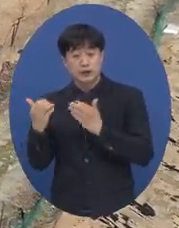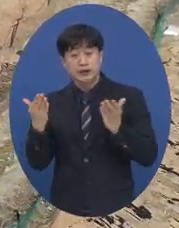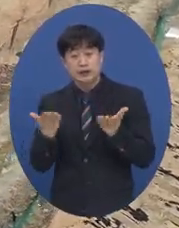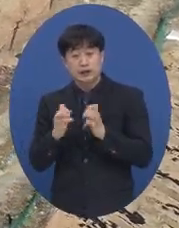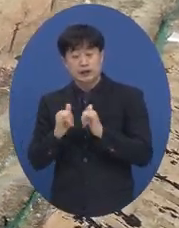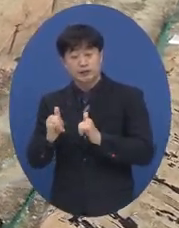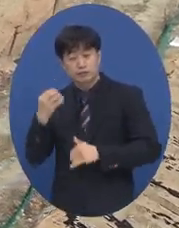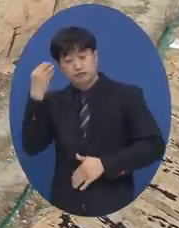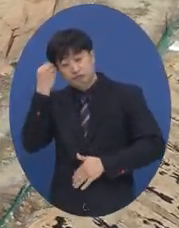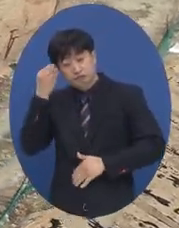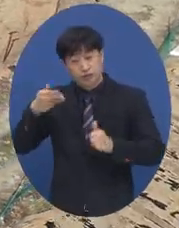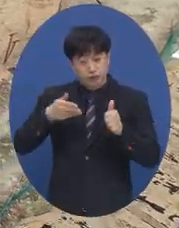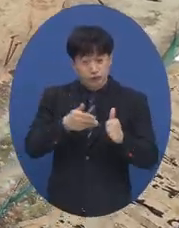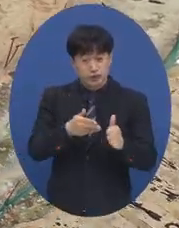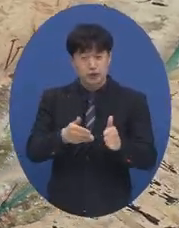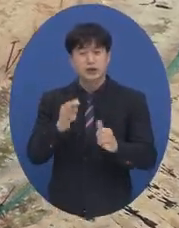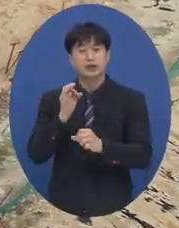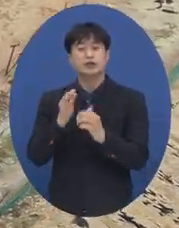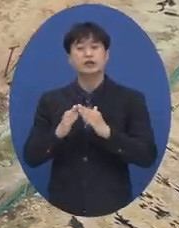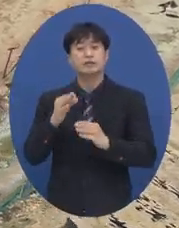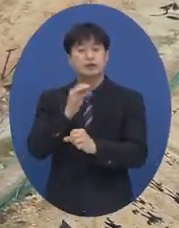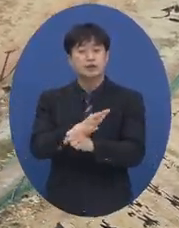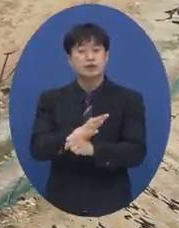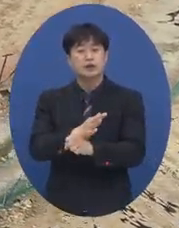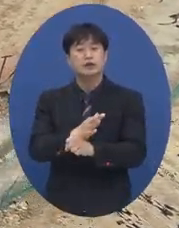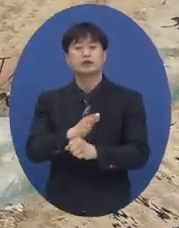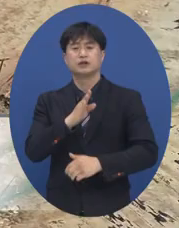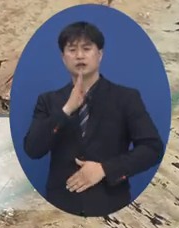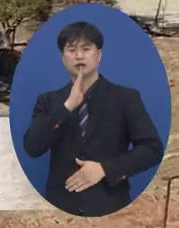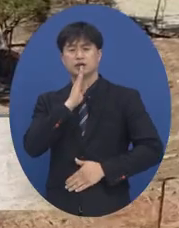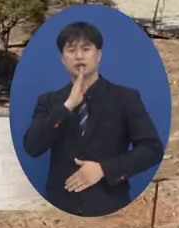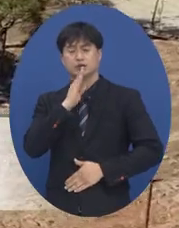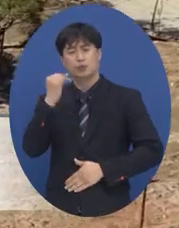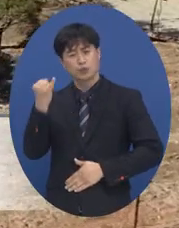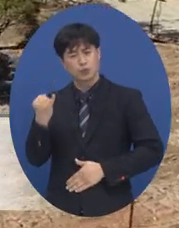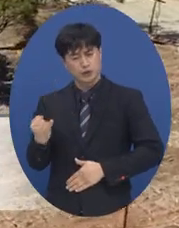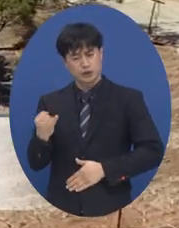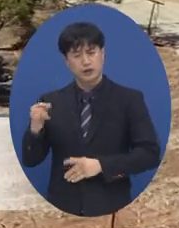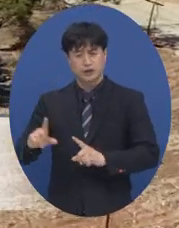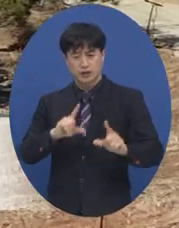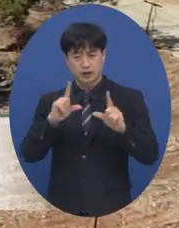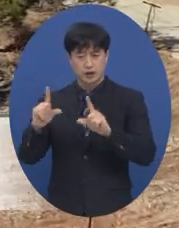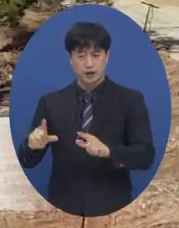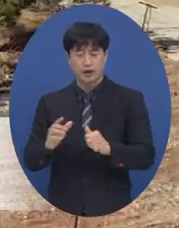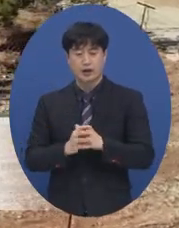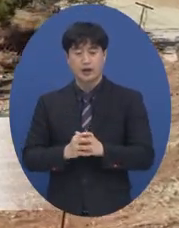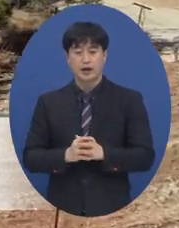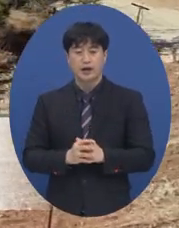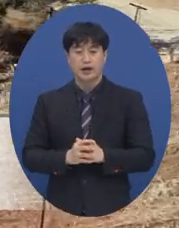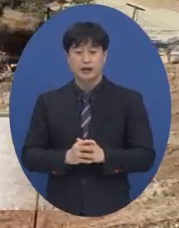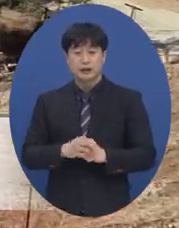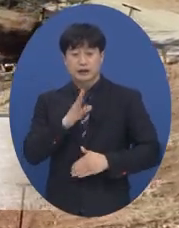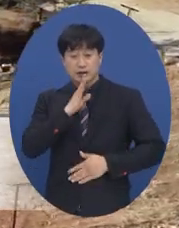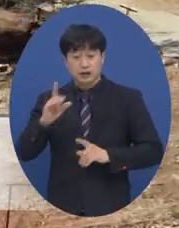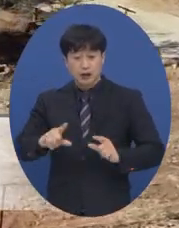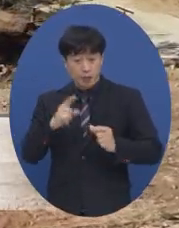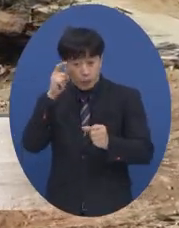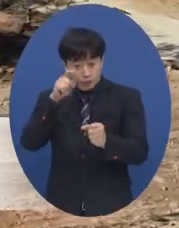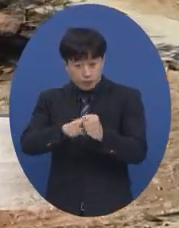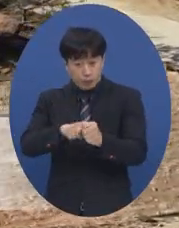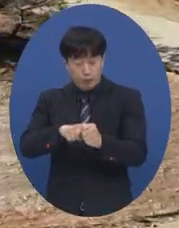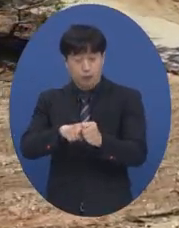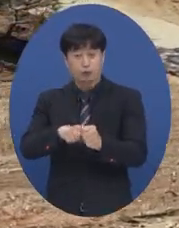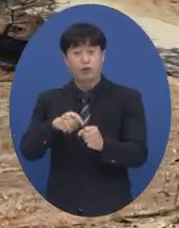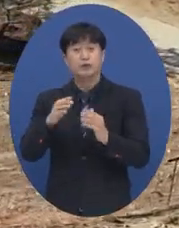직원들에게 기숙사를 제공한다며 주택을 매입해놓고 실제로는 동생이 살고 있거나 별장을 실거주 목적으로